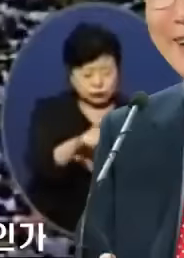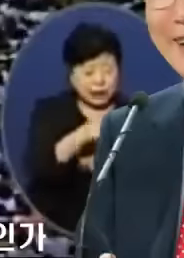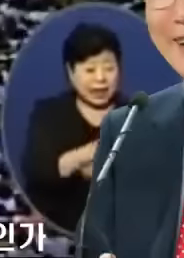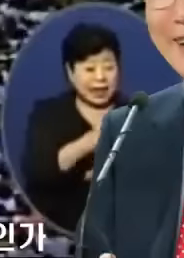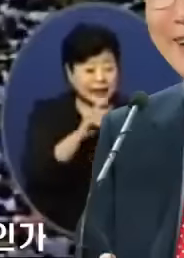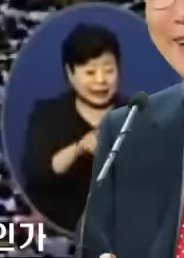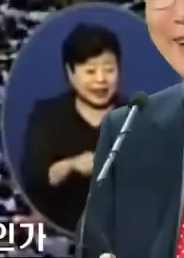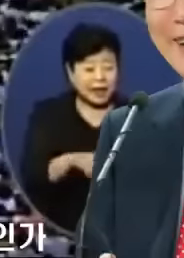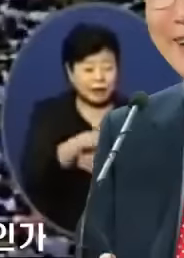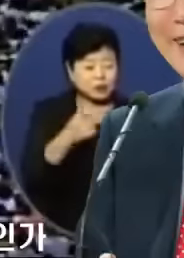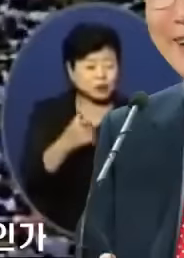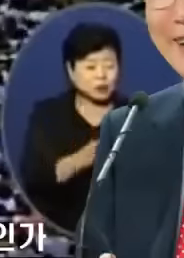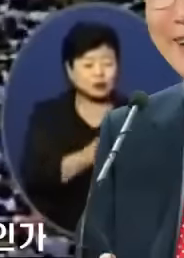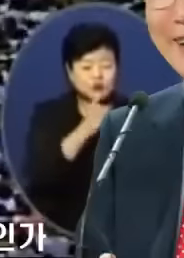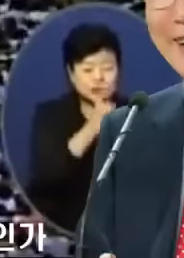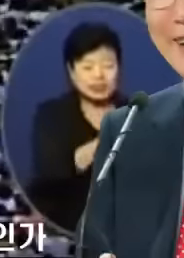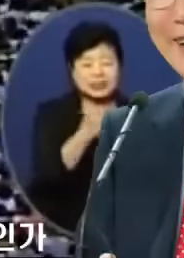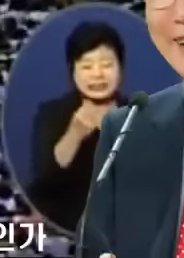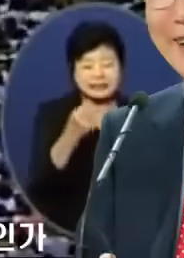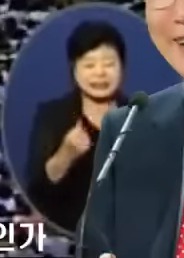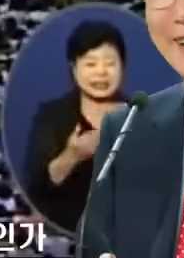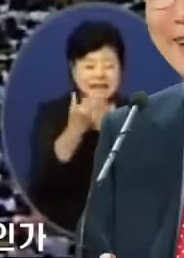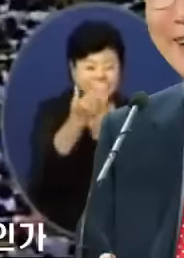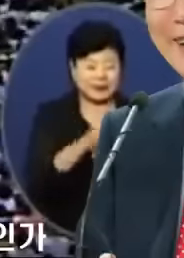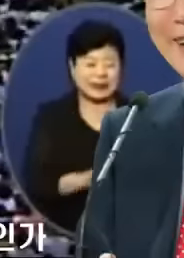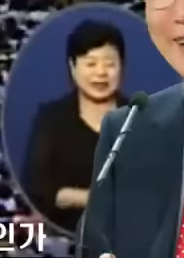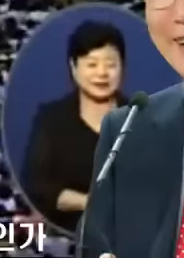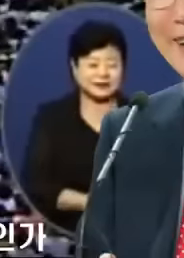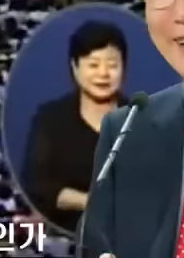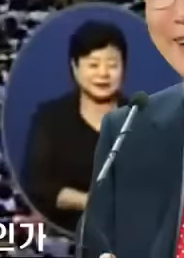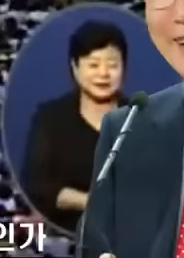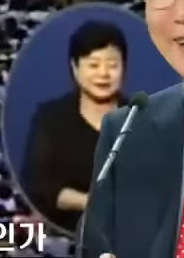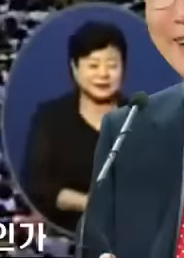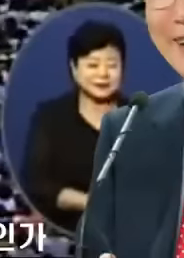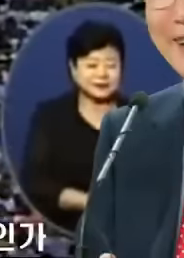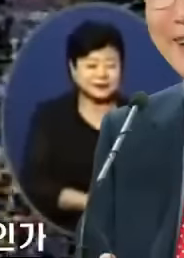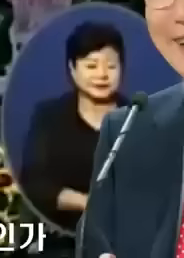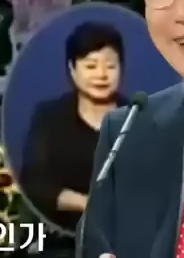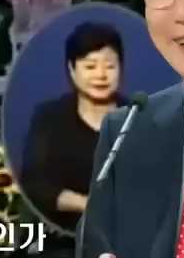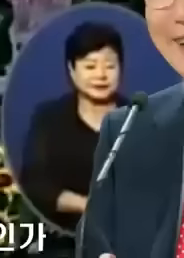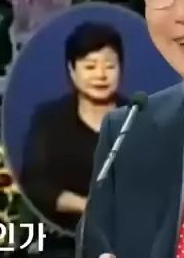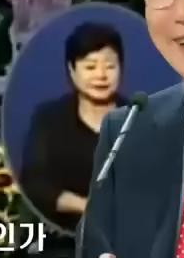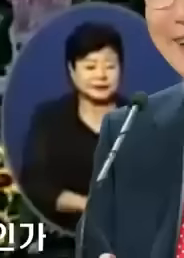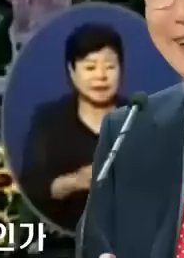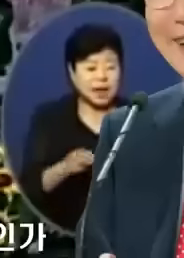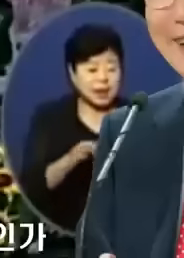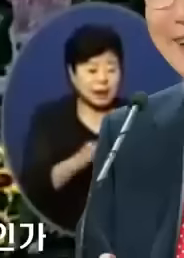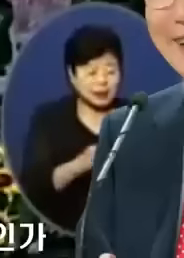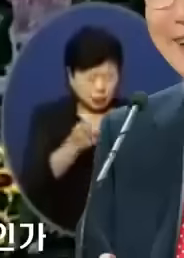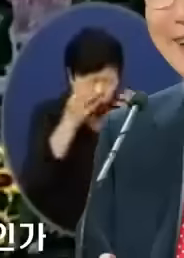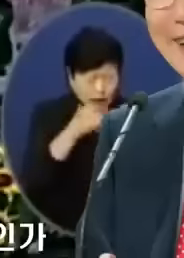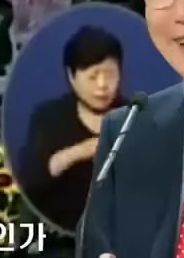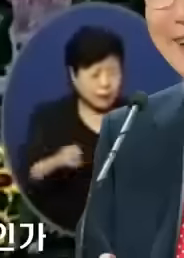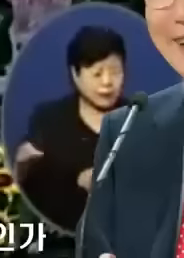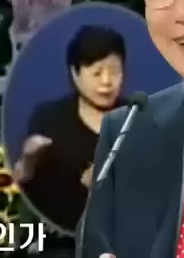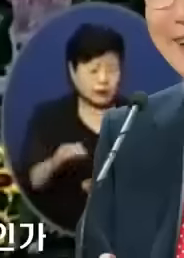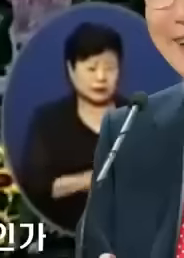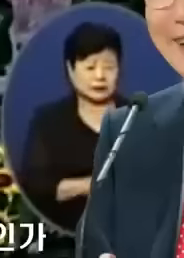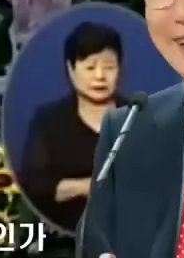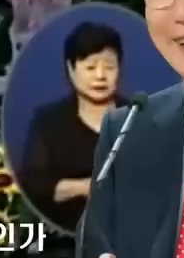있으면 모든 원수를 이길 수 있는 힘이 여러분 속에 넘쳐나는 것입니다. 만일 우리가 고난을 버리면